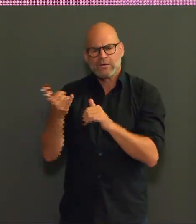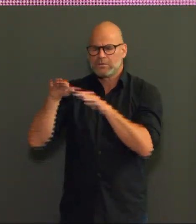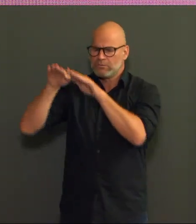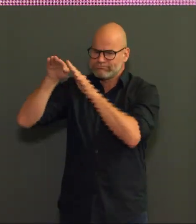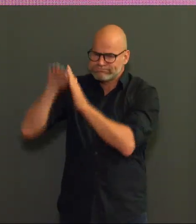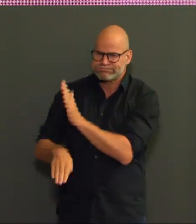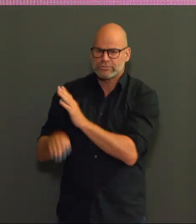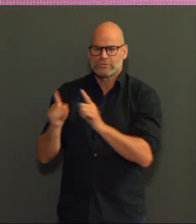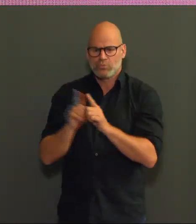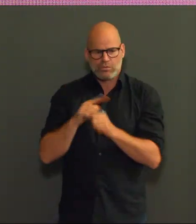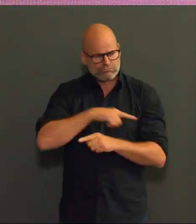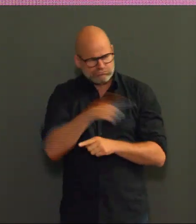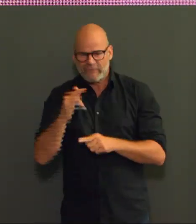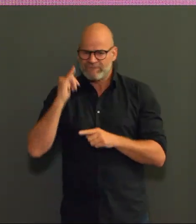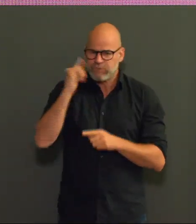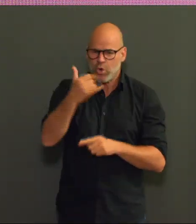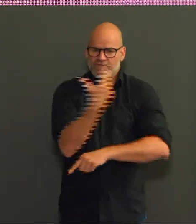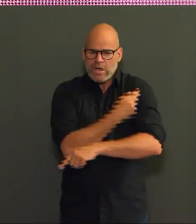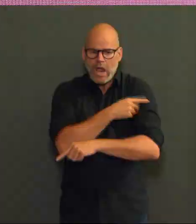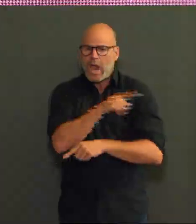impact daarvan beperkt blijven.